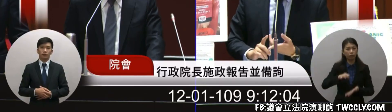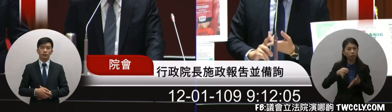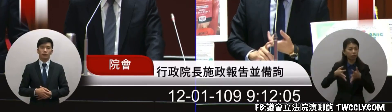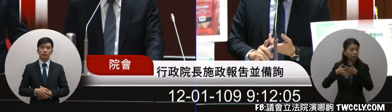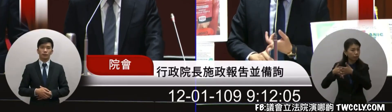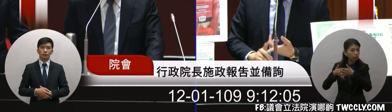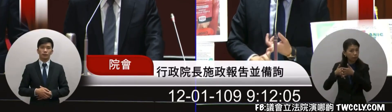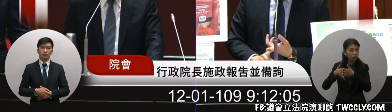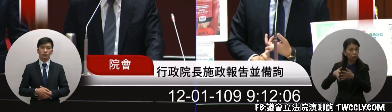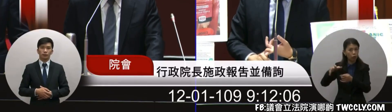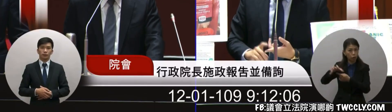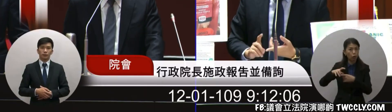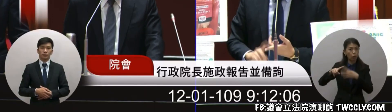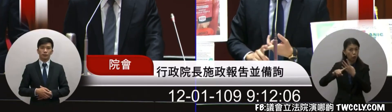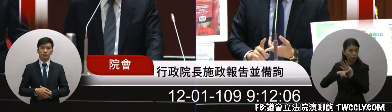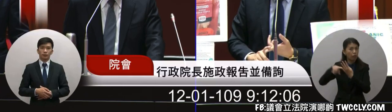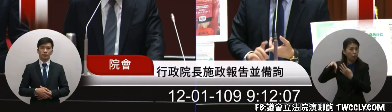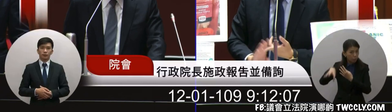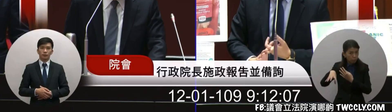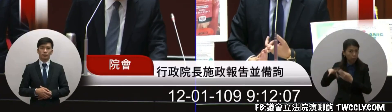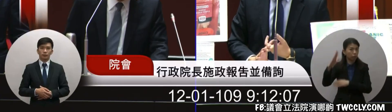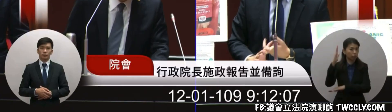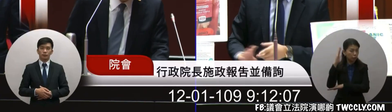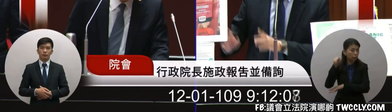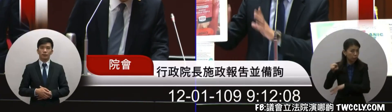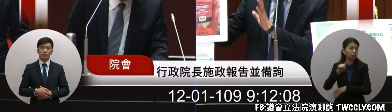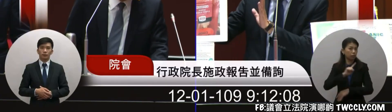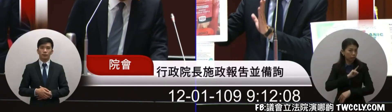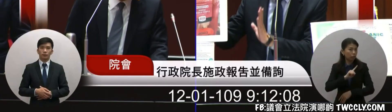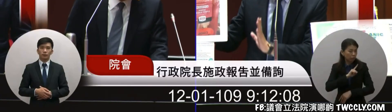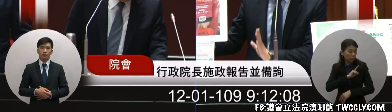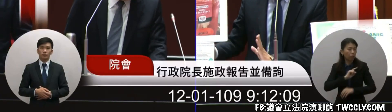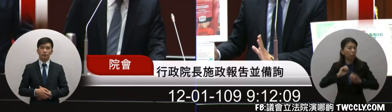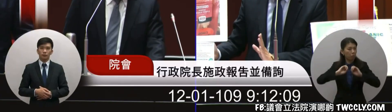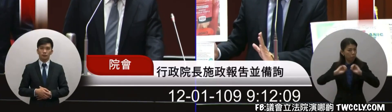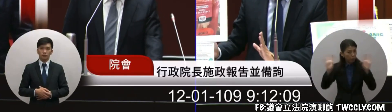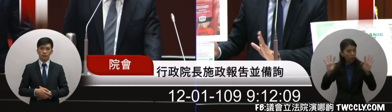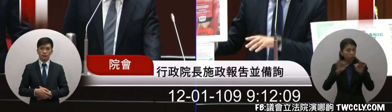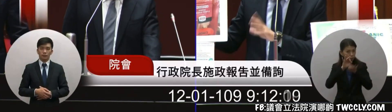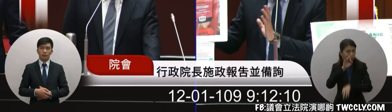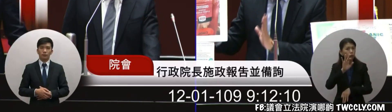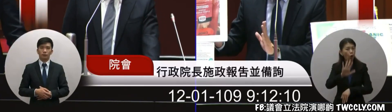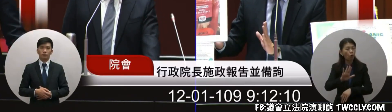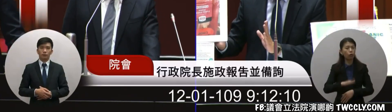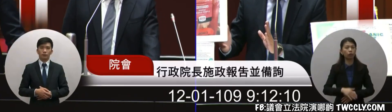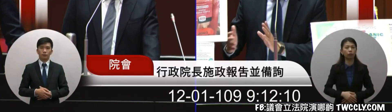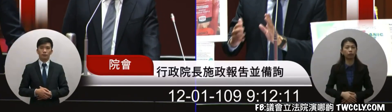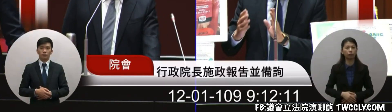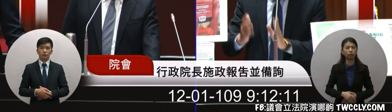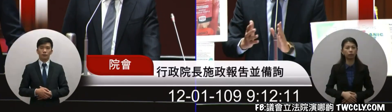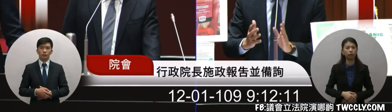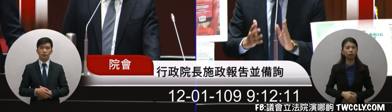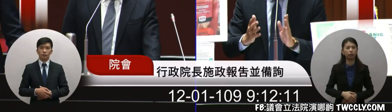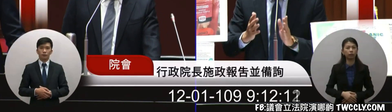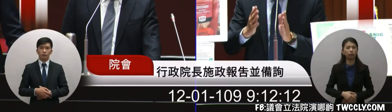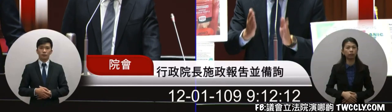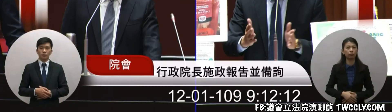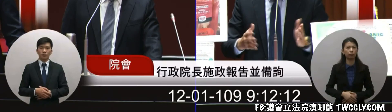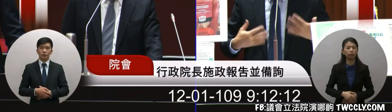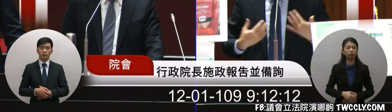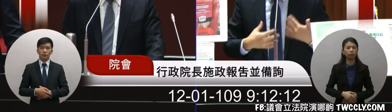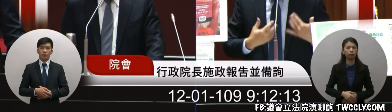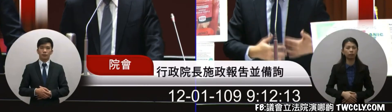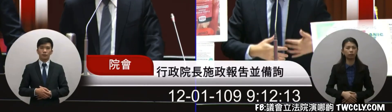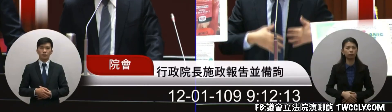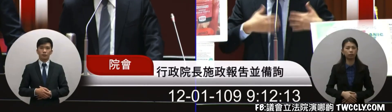这个农业部，就农业部自己就在公告他们这些事情。好，我只能讲说，如果当然